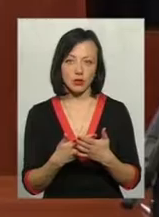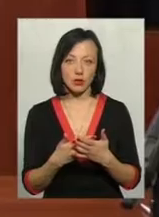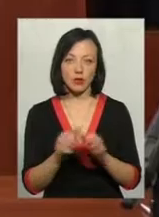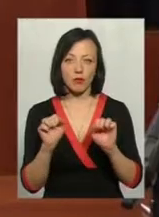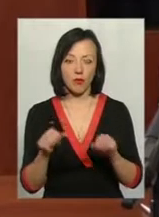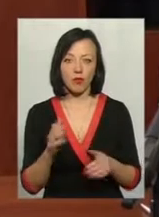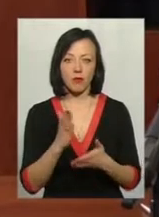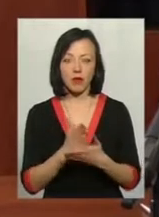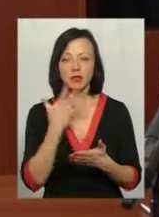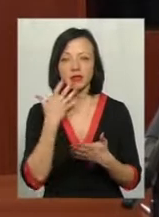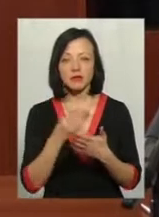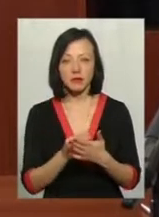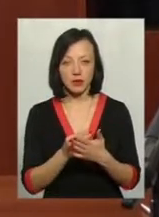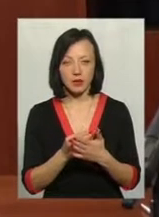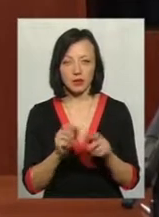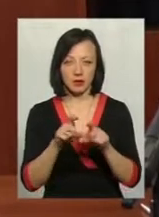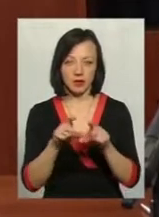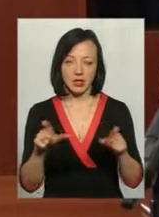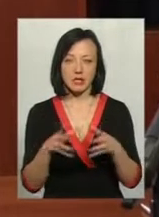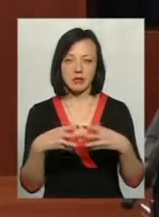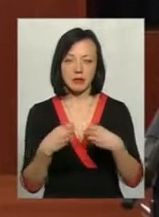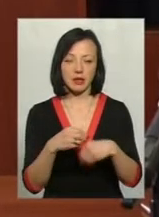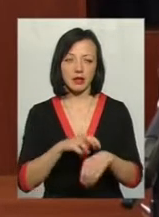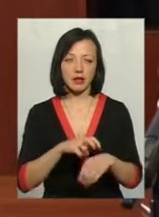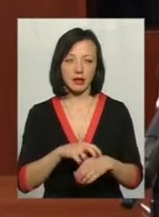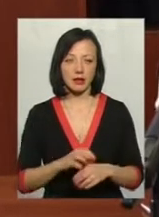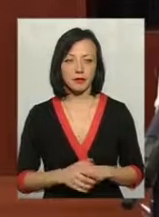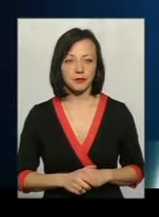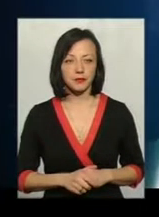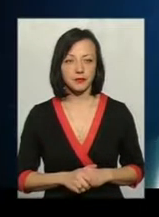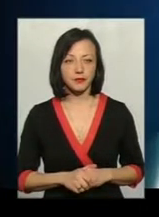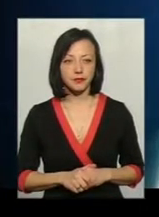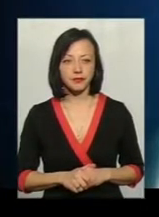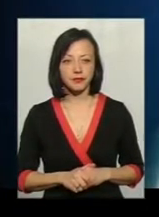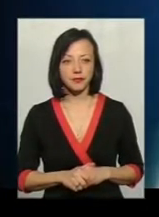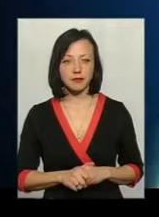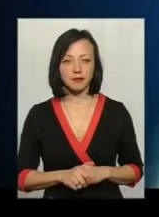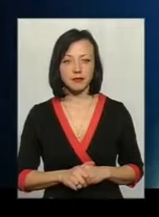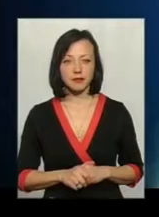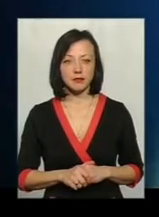могло мати свою амбулаторію, своїх сімейних лікарів і педіатрів.